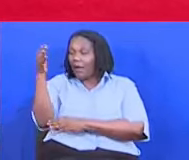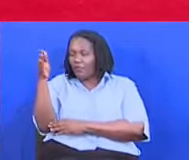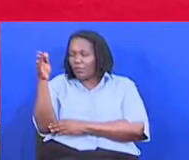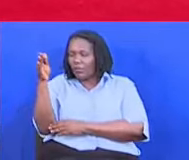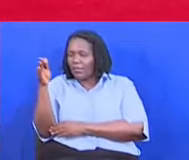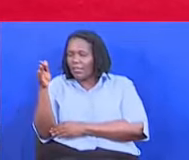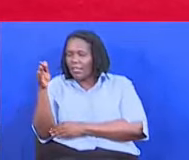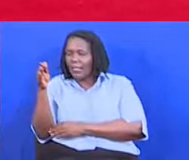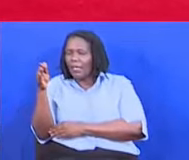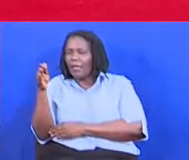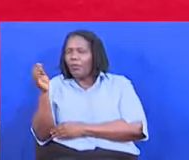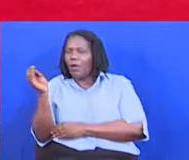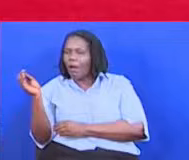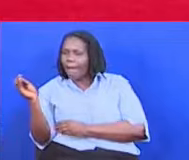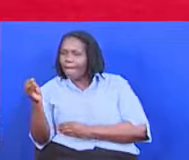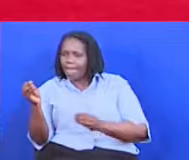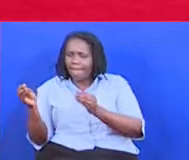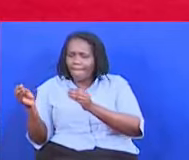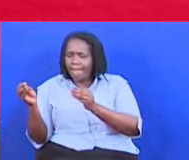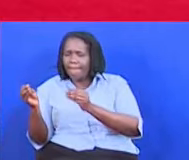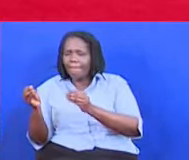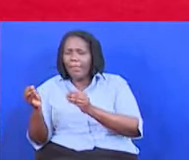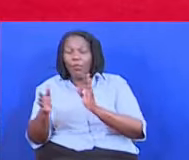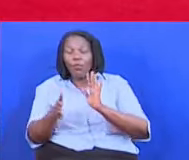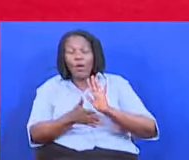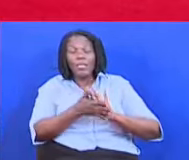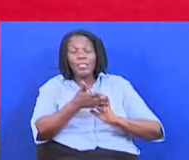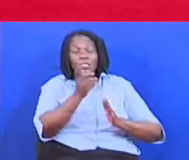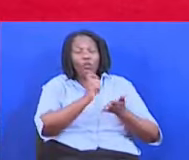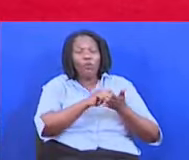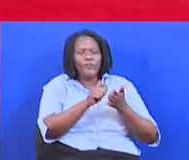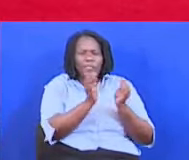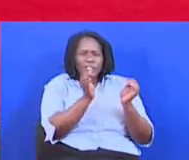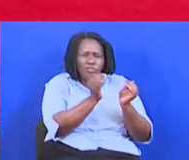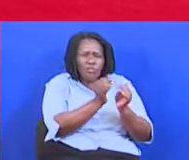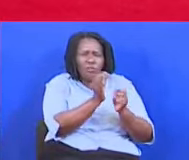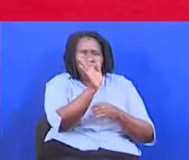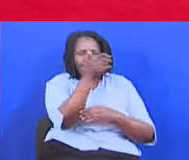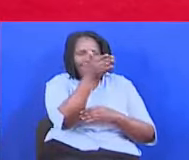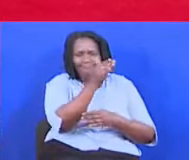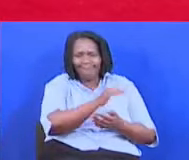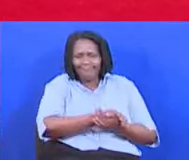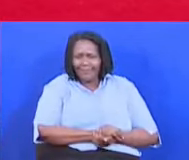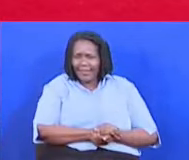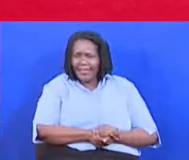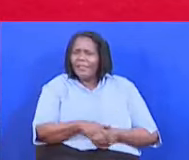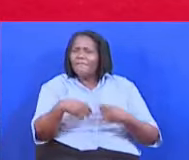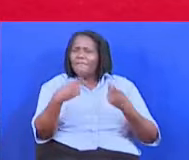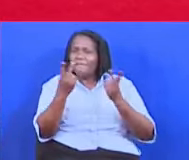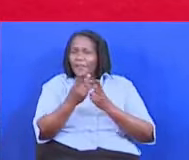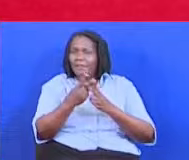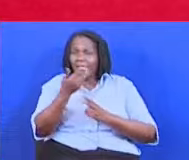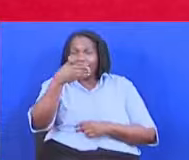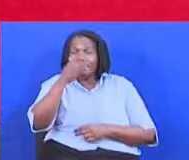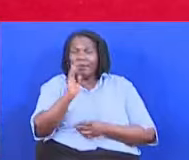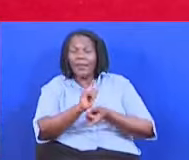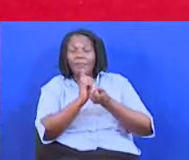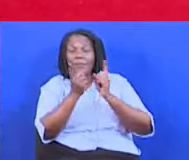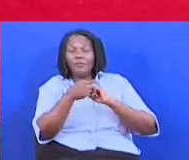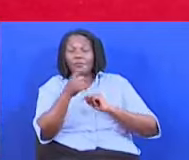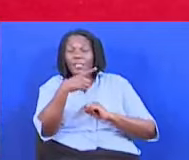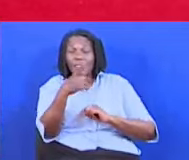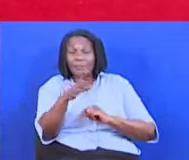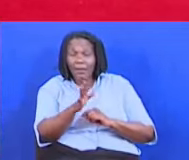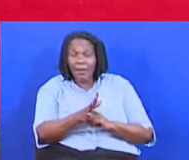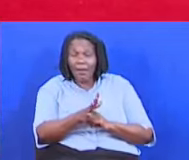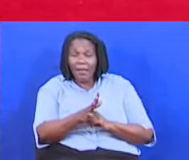za kibalozi Zanzibar. Na kadhalika, Serikali ya Mapinduzi Zanzibar hutumia fursa hiyo